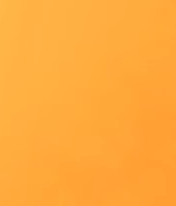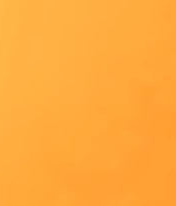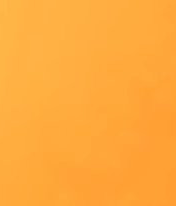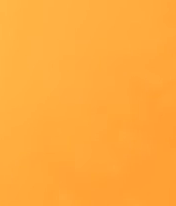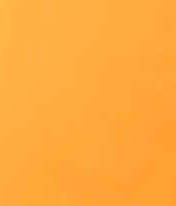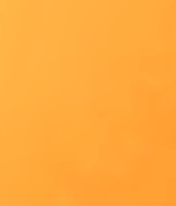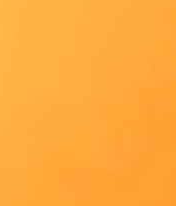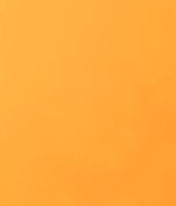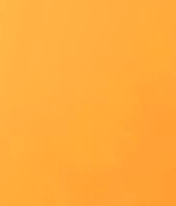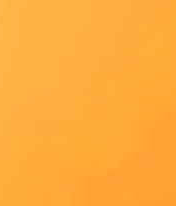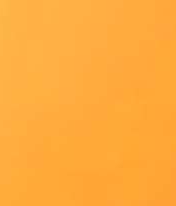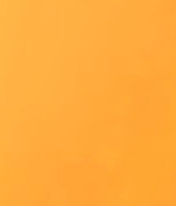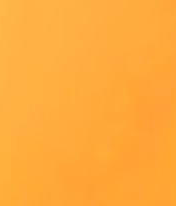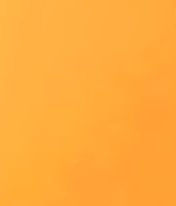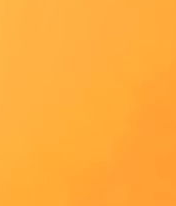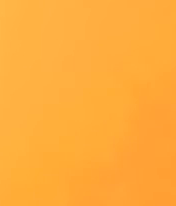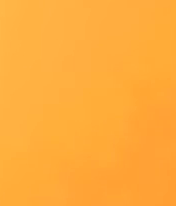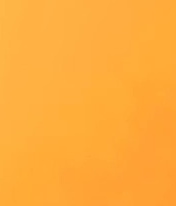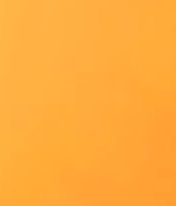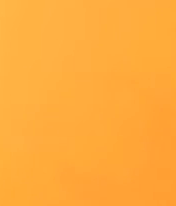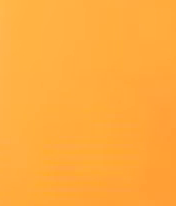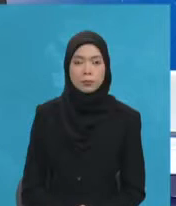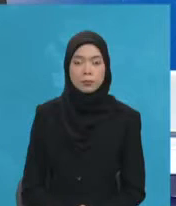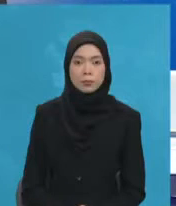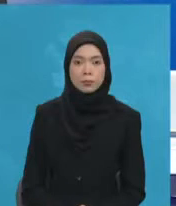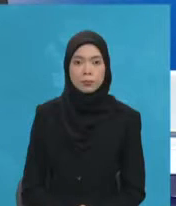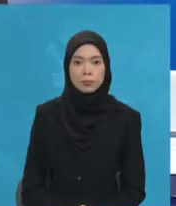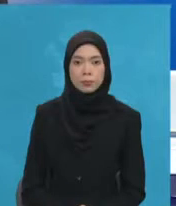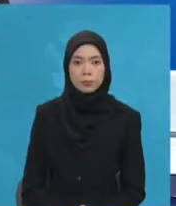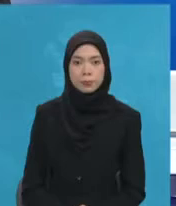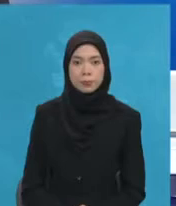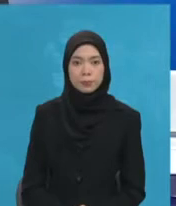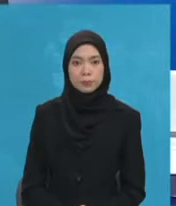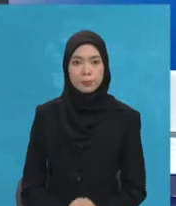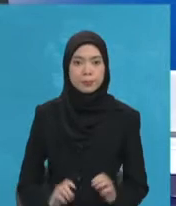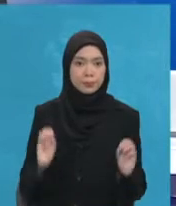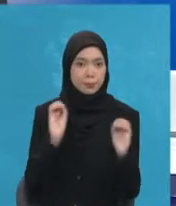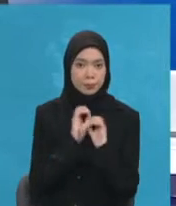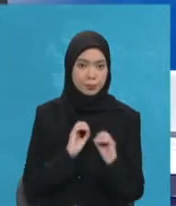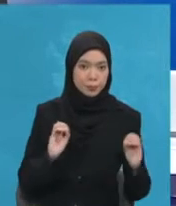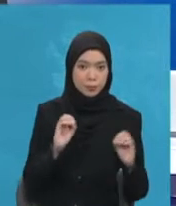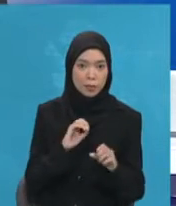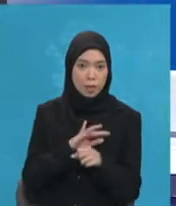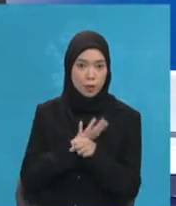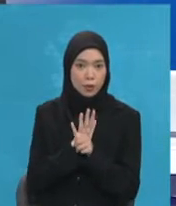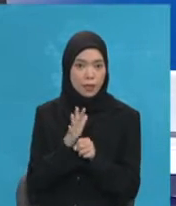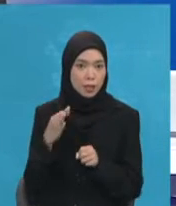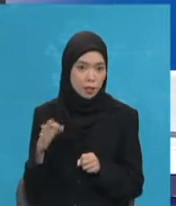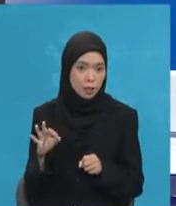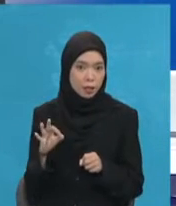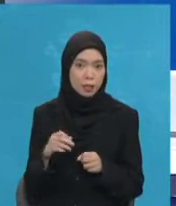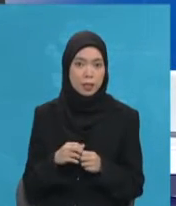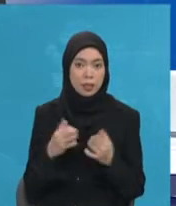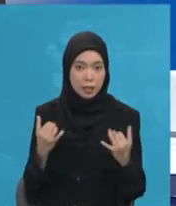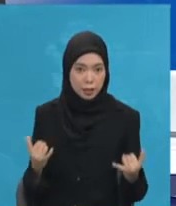hai menyentuhku yo yo Hai tiada kejangkitan copied naintin